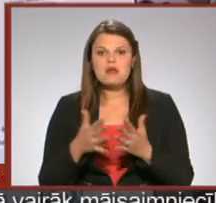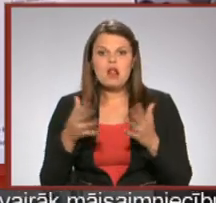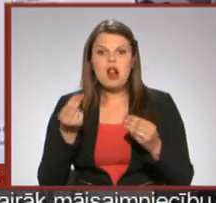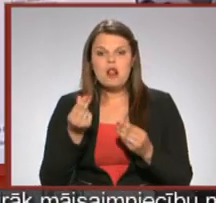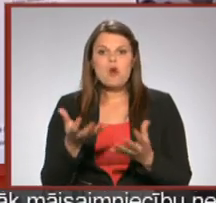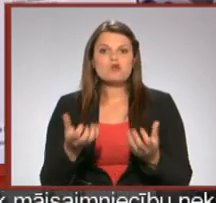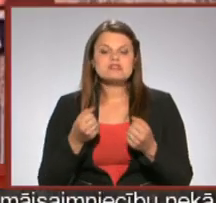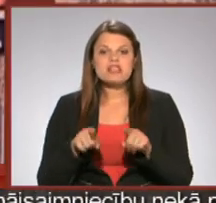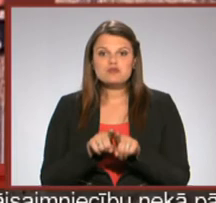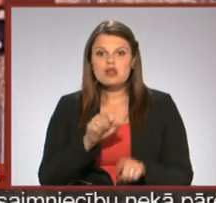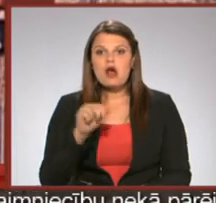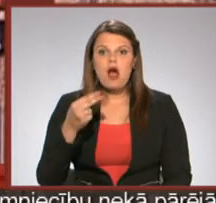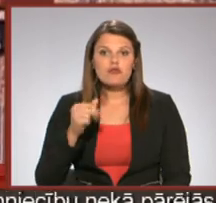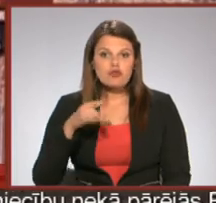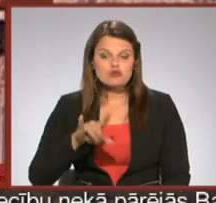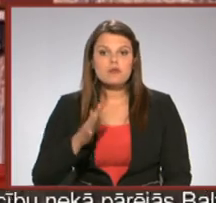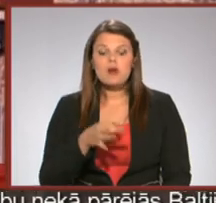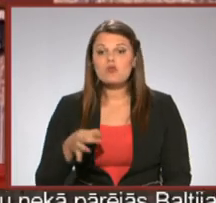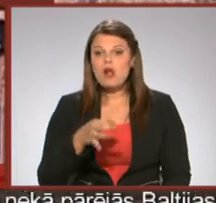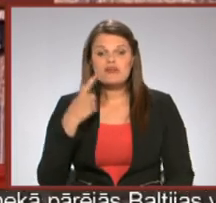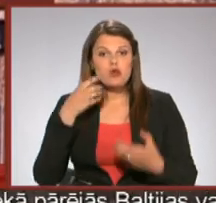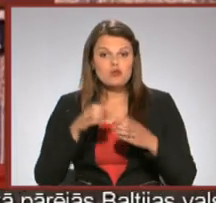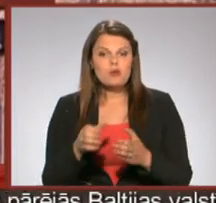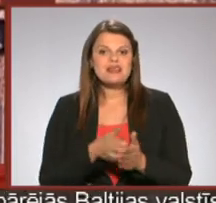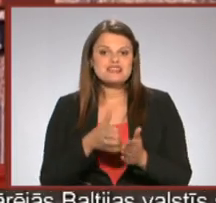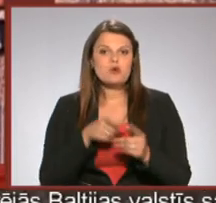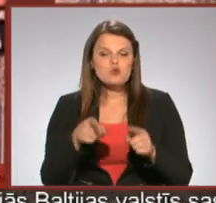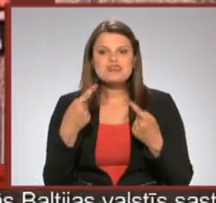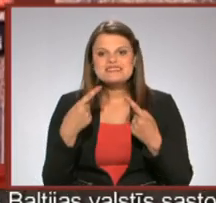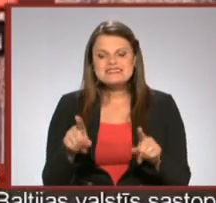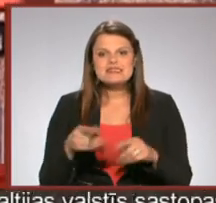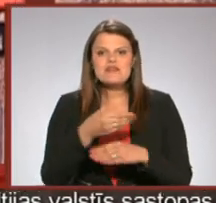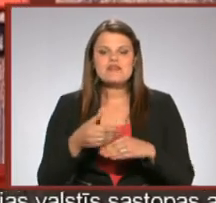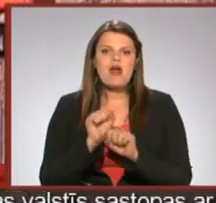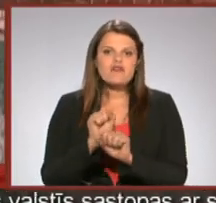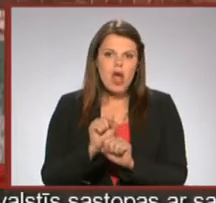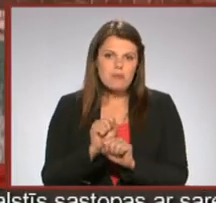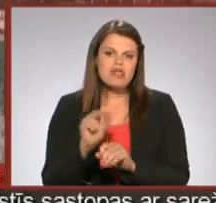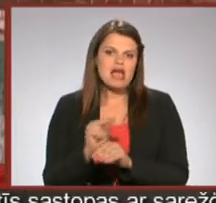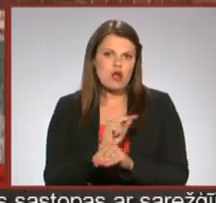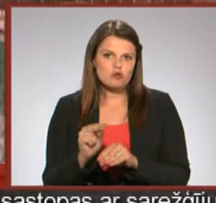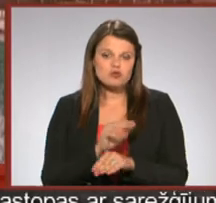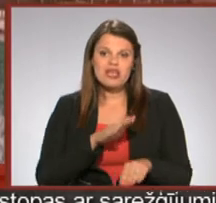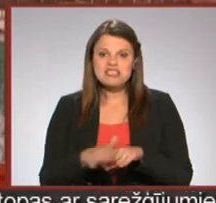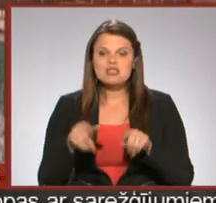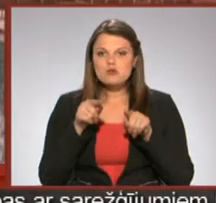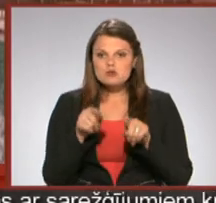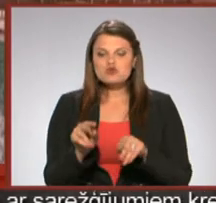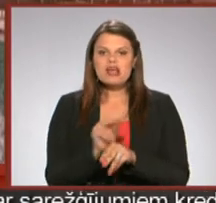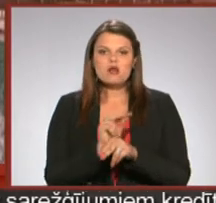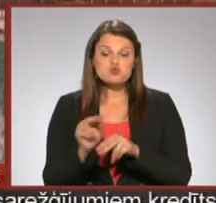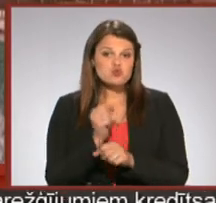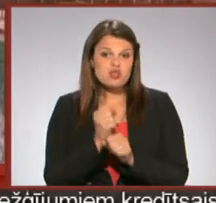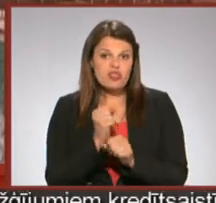gan saņēmuši arī Ādaži, tomēr novada doma lēmusi tos izmantot cita dambja rekonstrukcijā. Īstenojot šos te